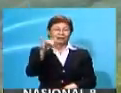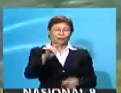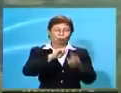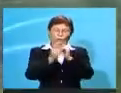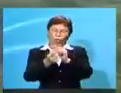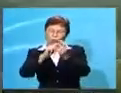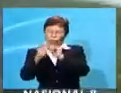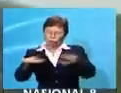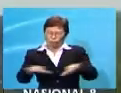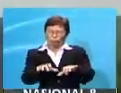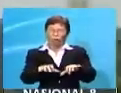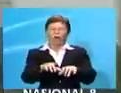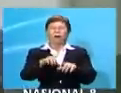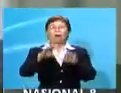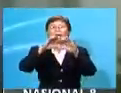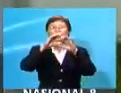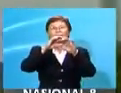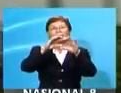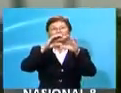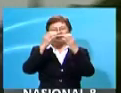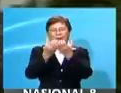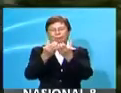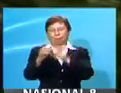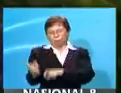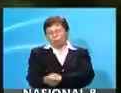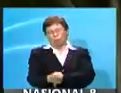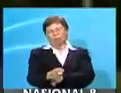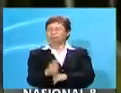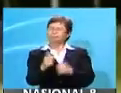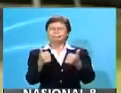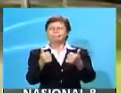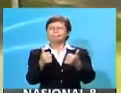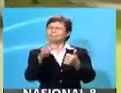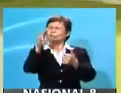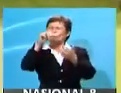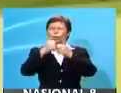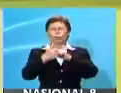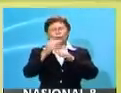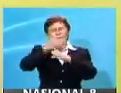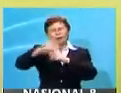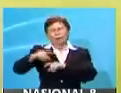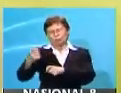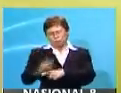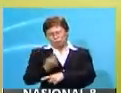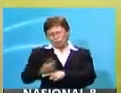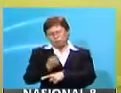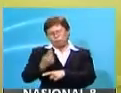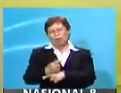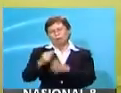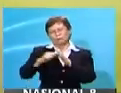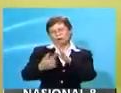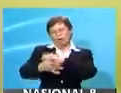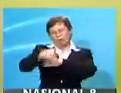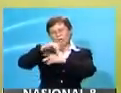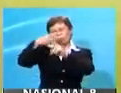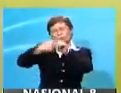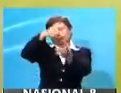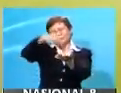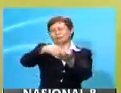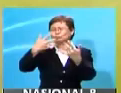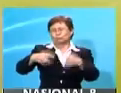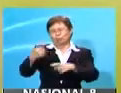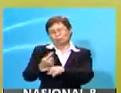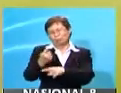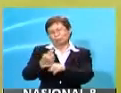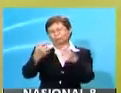yang dilakukan di lapangan kelab golf Kuala Lumpur tidak menjadi masalah buat beliau yang telah pun menjalani latihan di sana sejak awal bulan